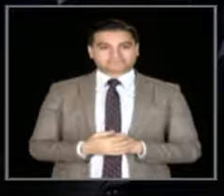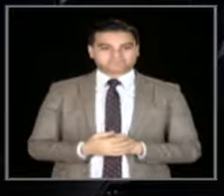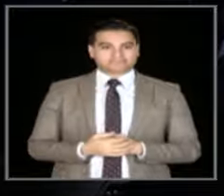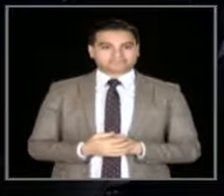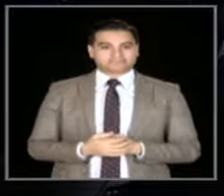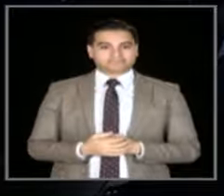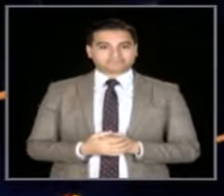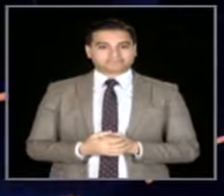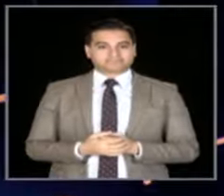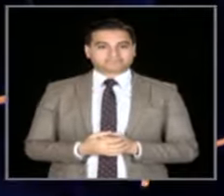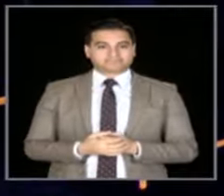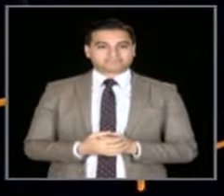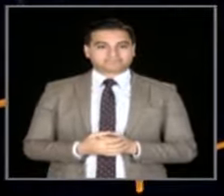فعلا